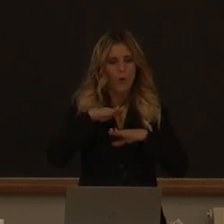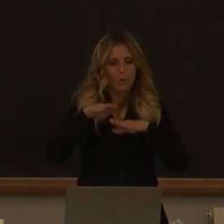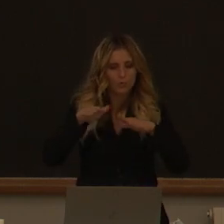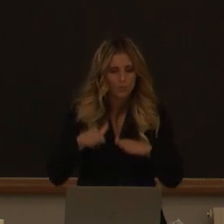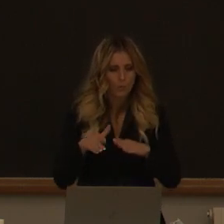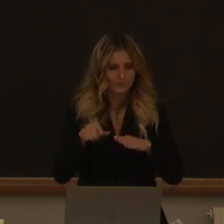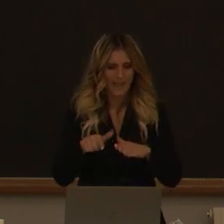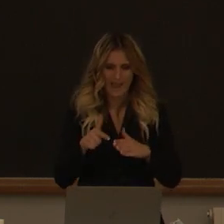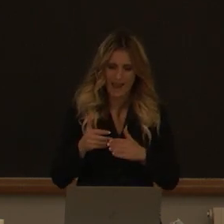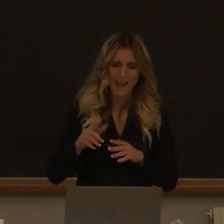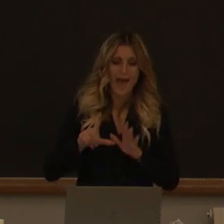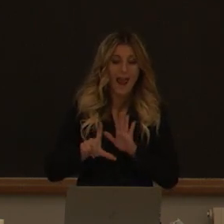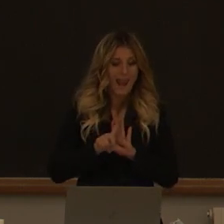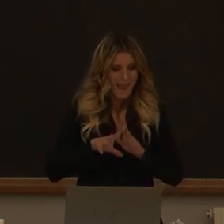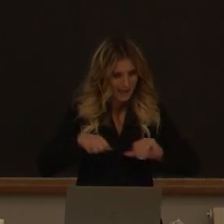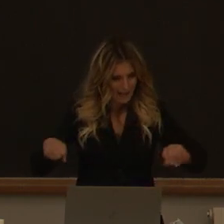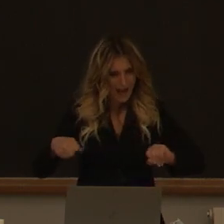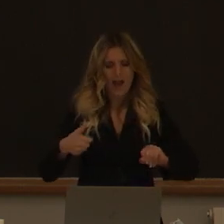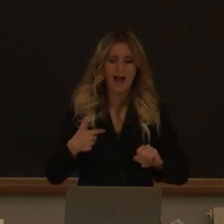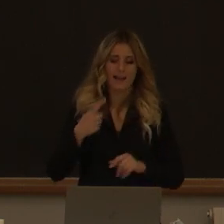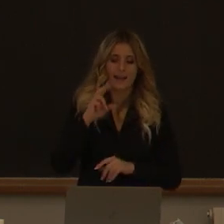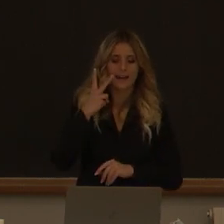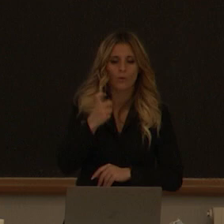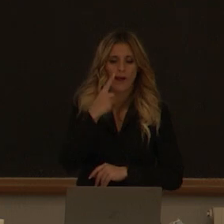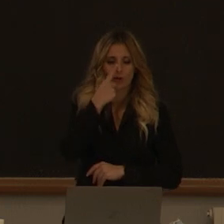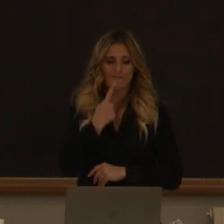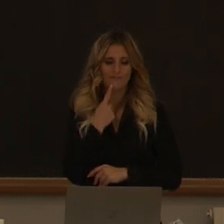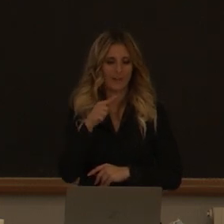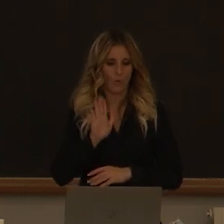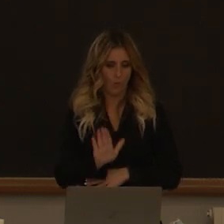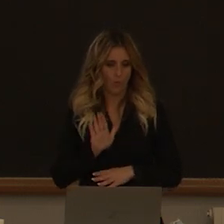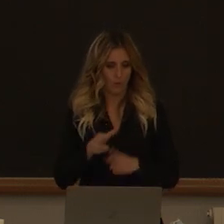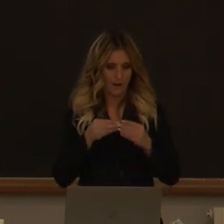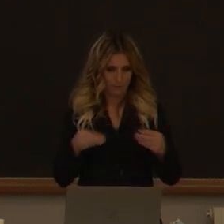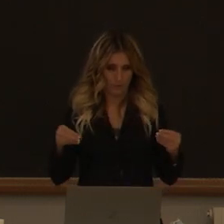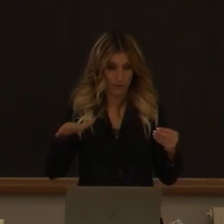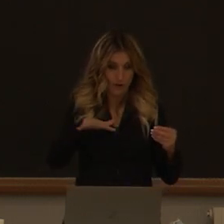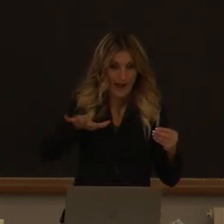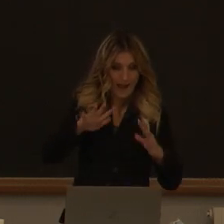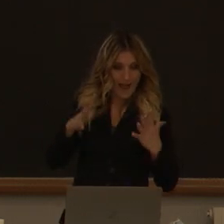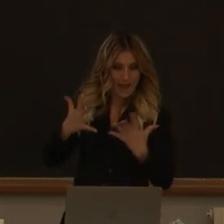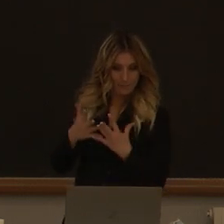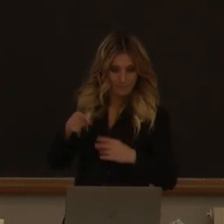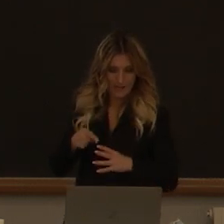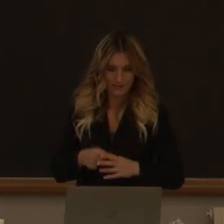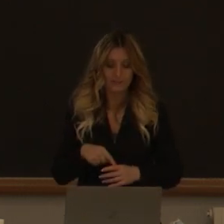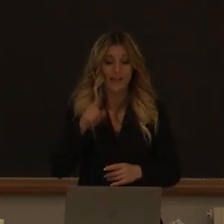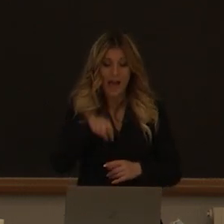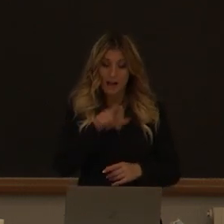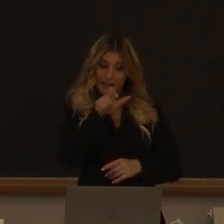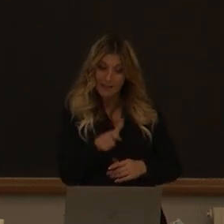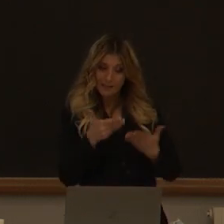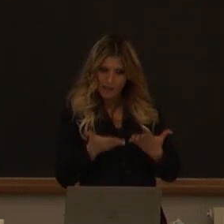tutela anche di tipo legale a questa figura professionale. E inoltre questa attività in Italia, diciamo,